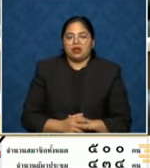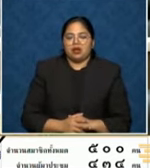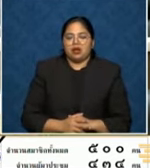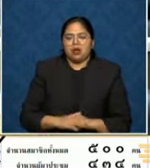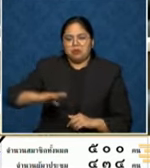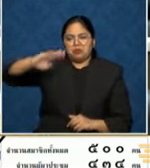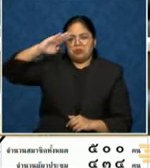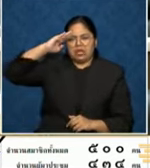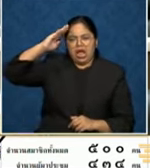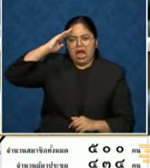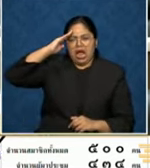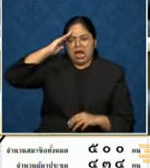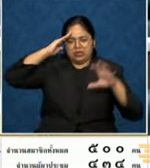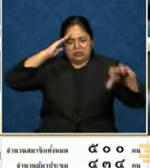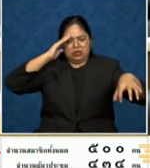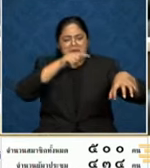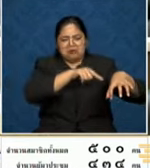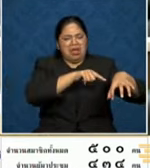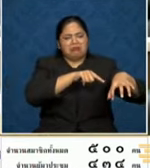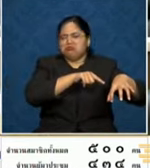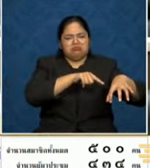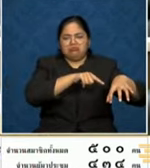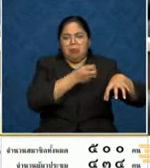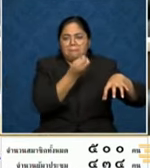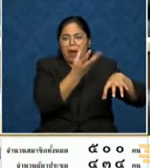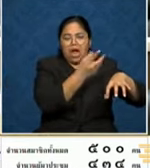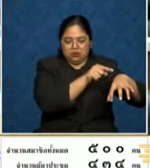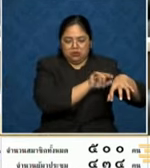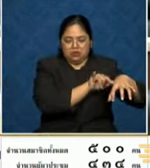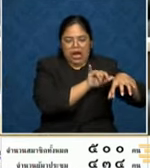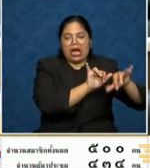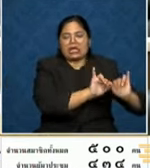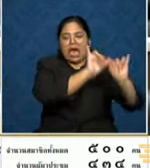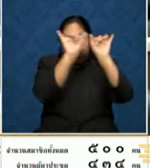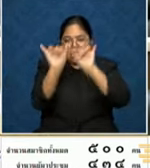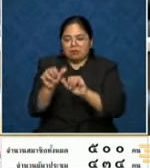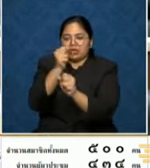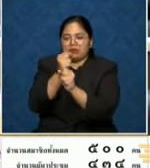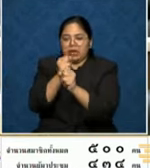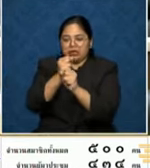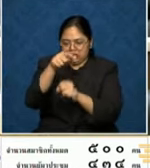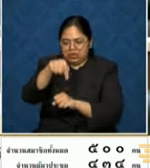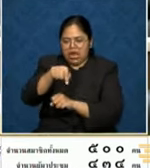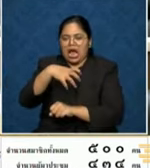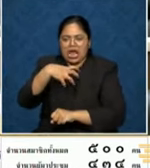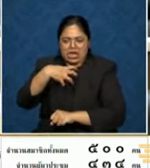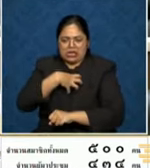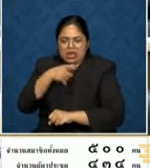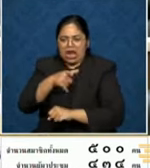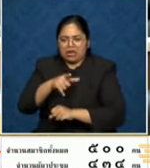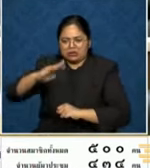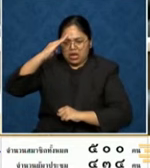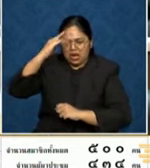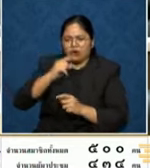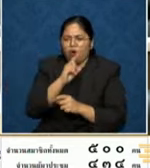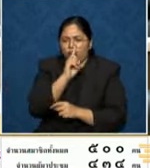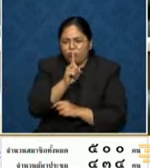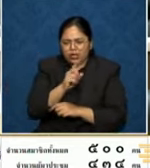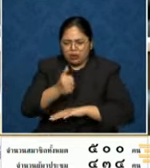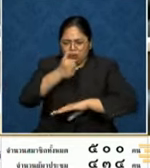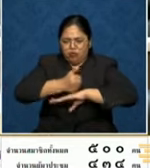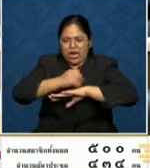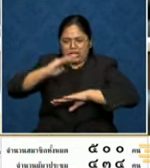ความจำเป็นมาใช้ให้เกิดประโยชน์กับประชาชนครับท่านประธานครับถือว่าท่านนายกรัฐมนตรีคุยกับผบ.เหล่าทัพหลายครั้งแล้วครับแต่